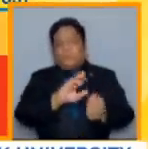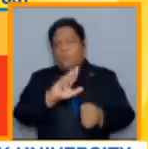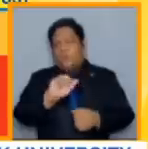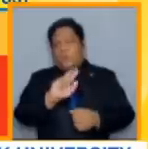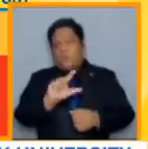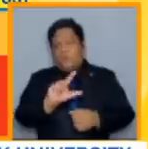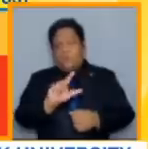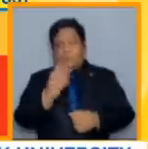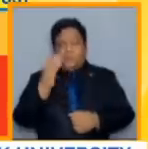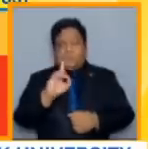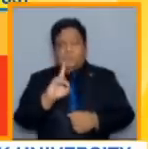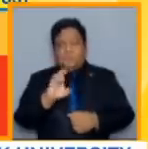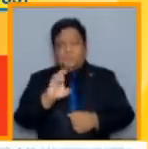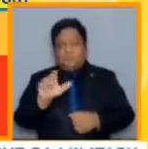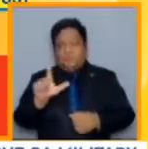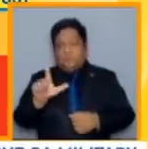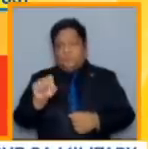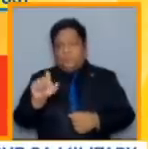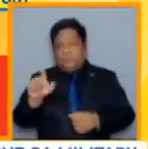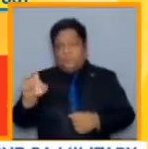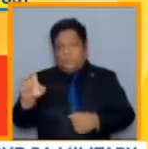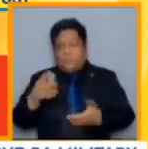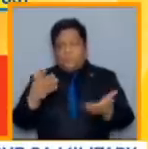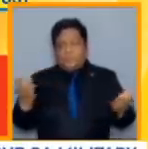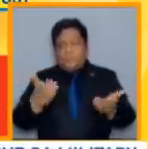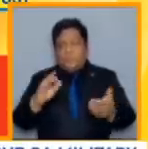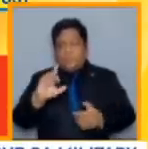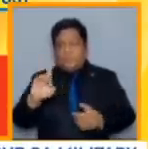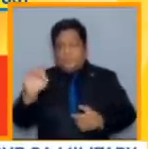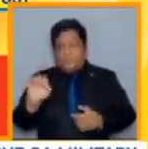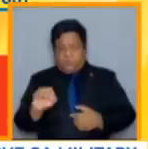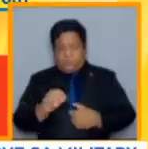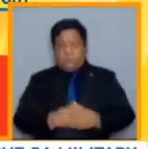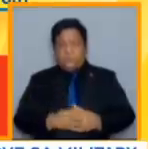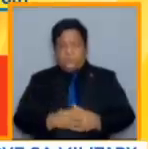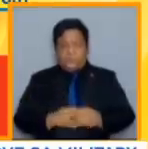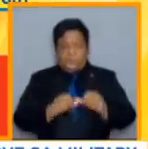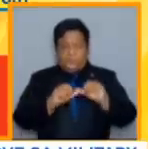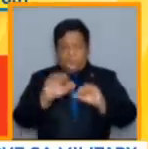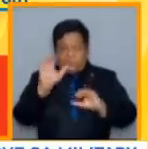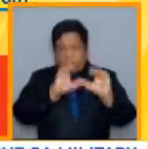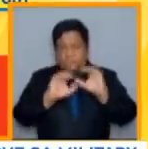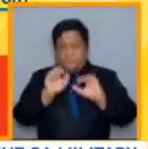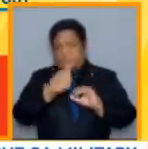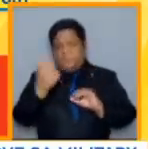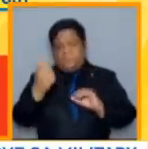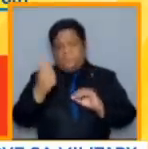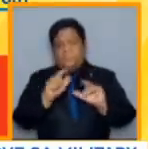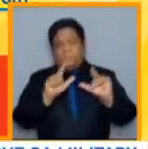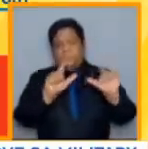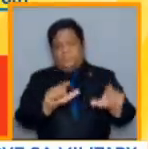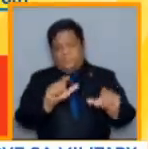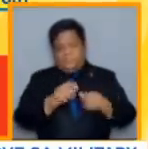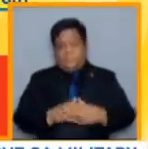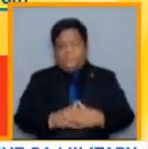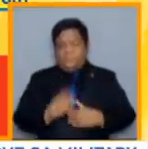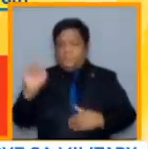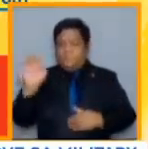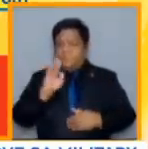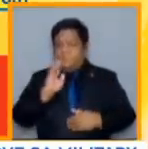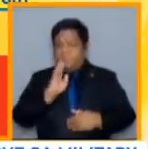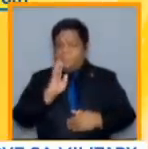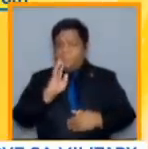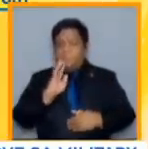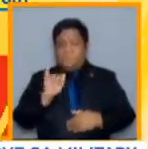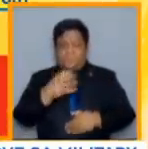ospital sa Cagayan de Oro. Patuloy ang paghahanap sa iba pang mga suspect. Napuntahan ng ating mga operatiba that I think that led